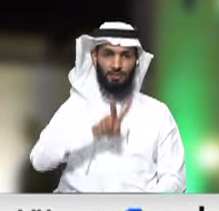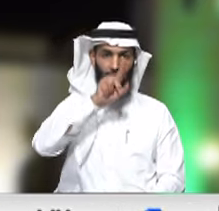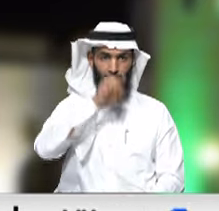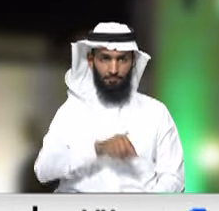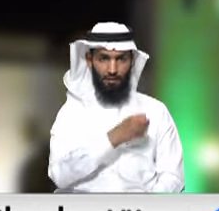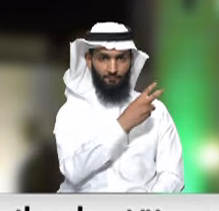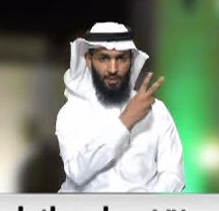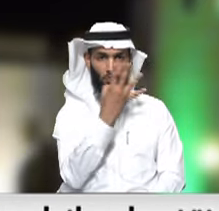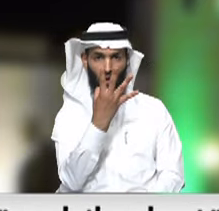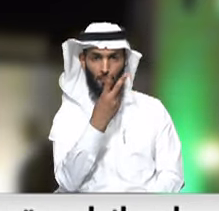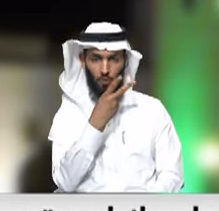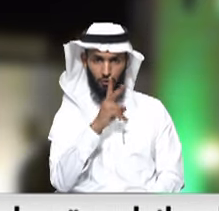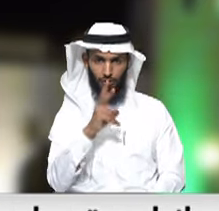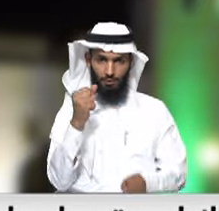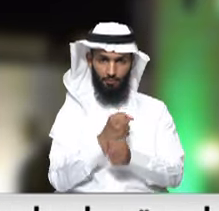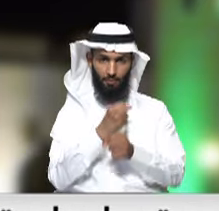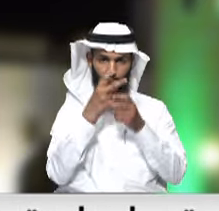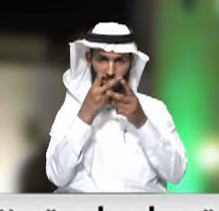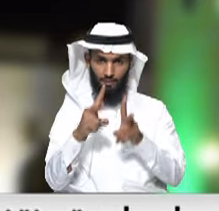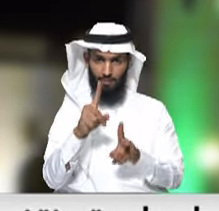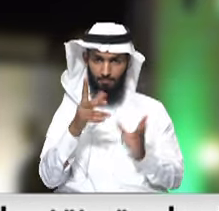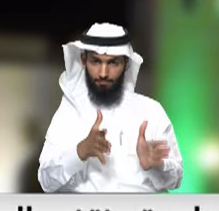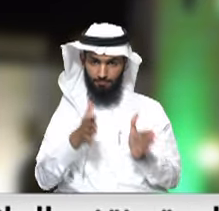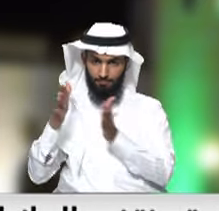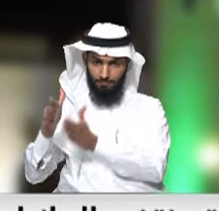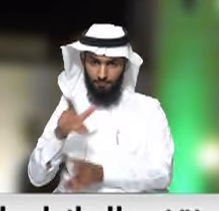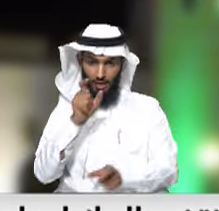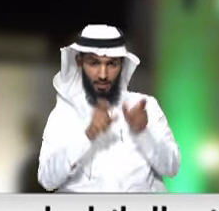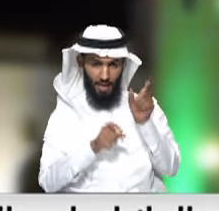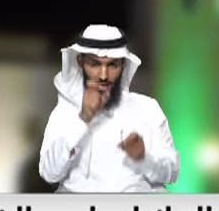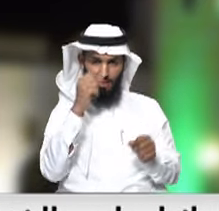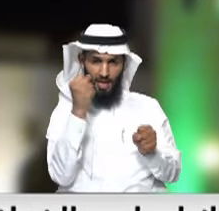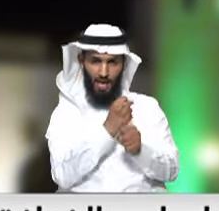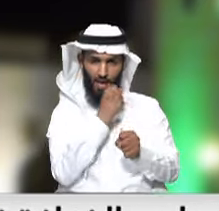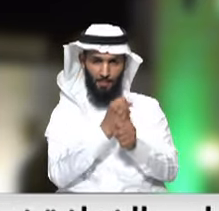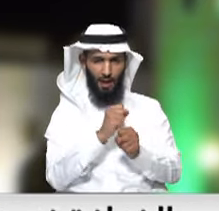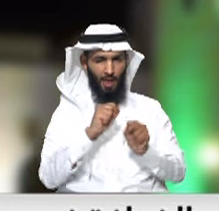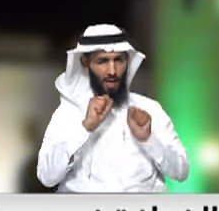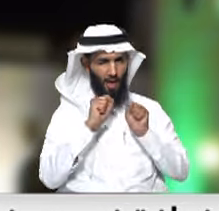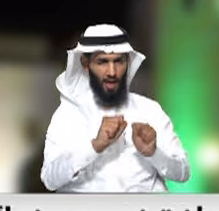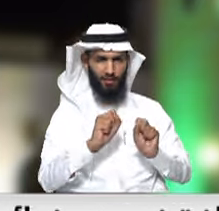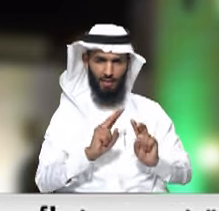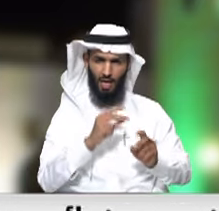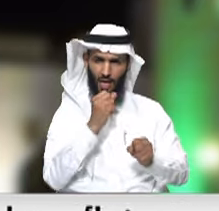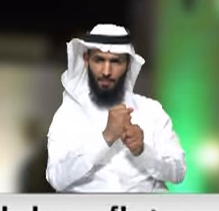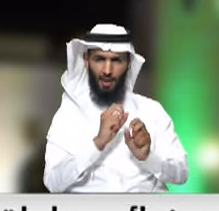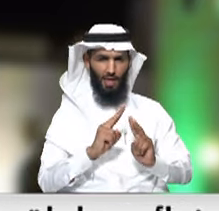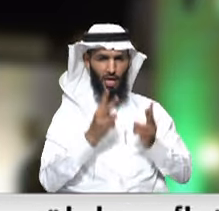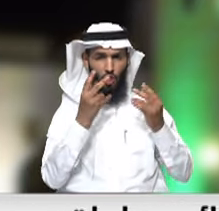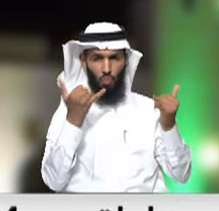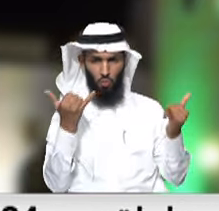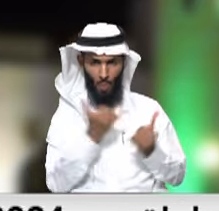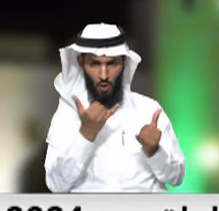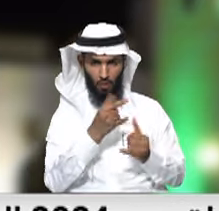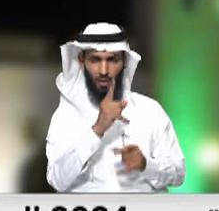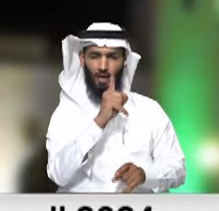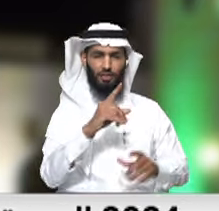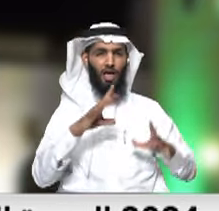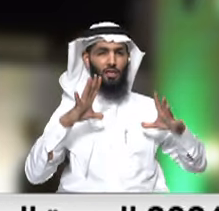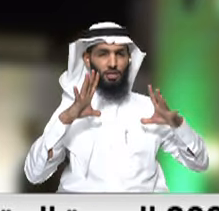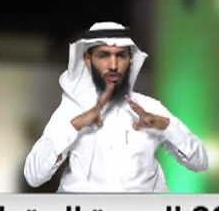8 يوليو 2024. أما الأجهزة ذات طبيعة العمل الخاصة فتحدد عطلتها بمعرفة الجهات المختصة بشؤونها